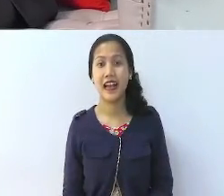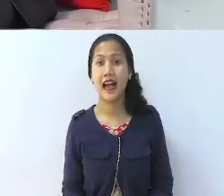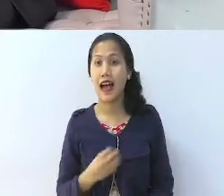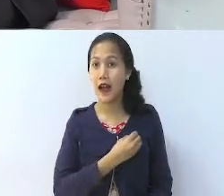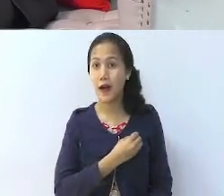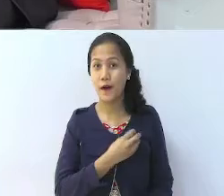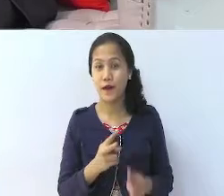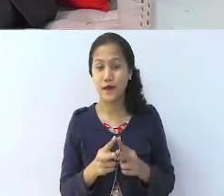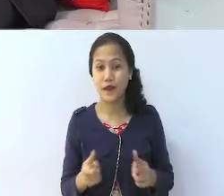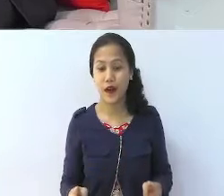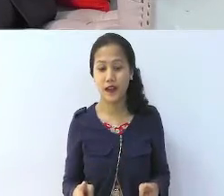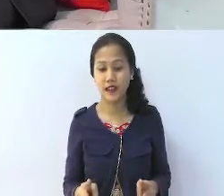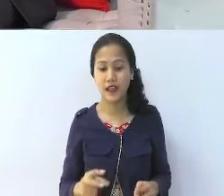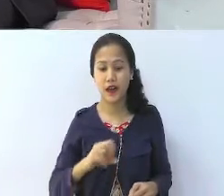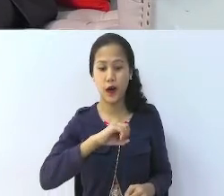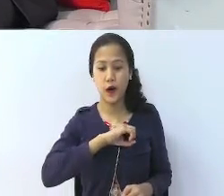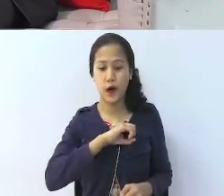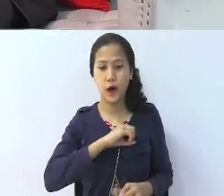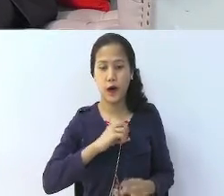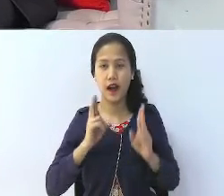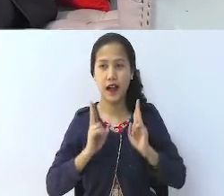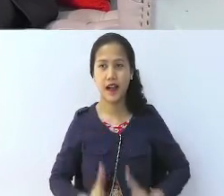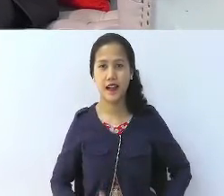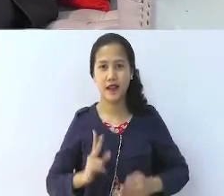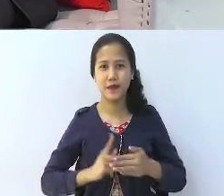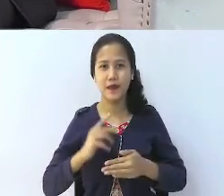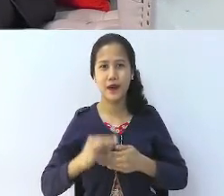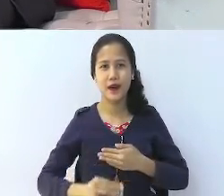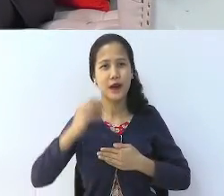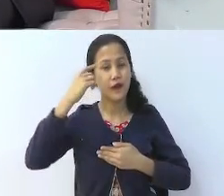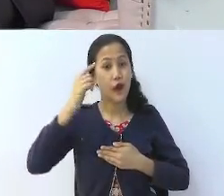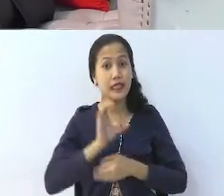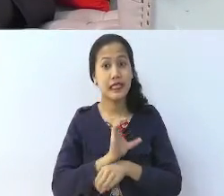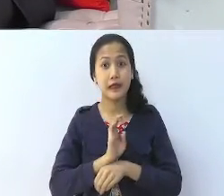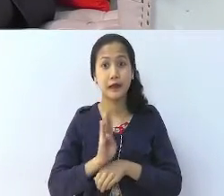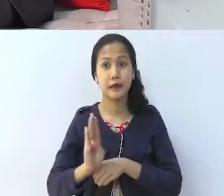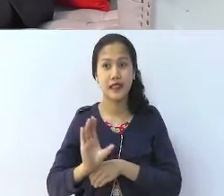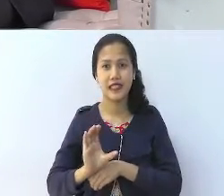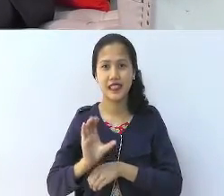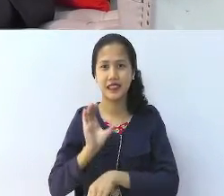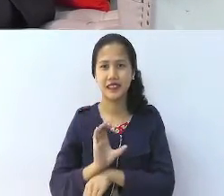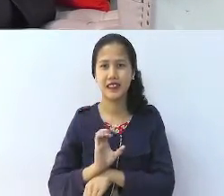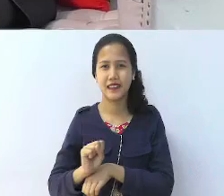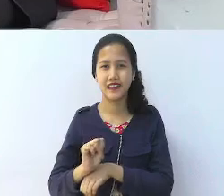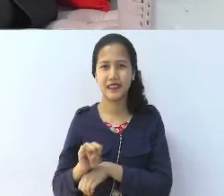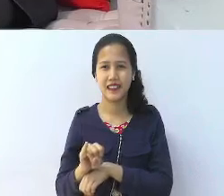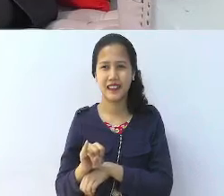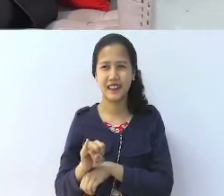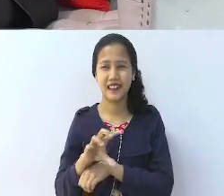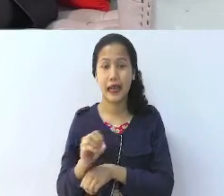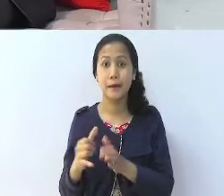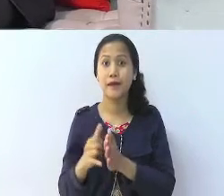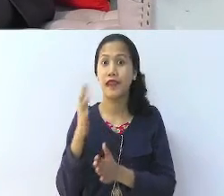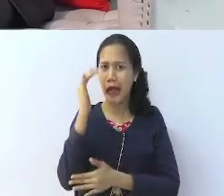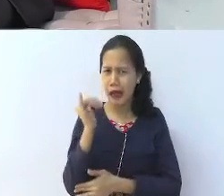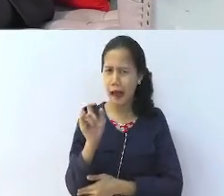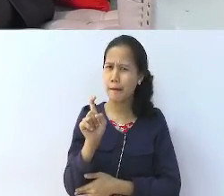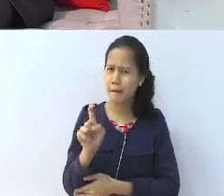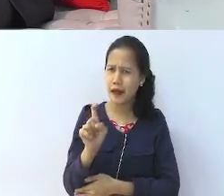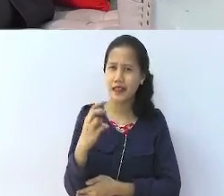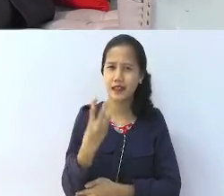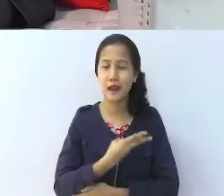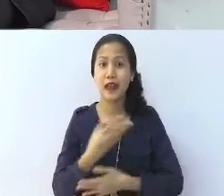po sa inyo. Nandito po muli tayo sa panibagong episode po natin. At muli, welcome back dito po sa ating impormasyong